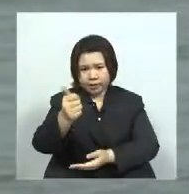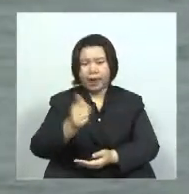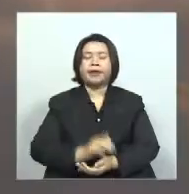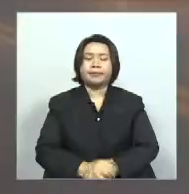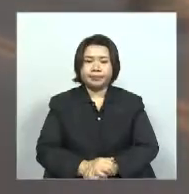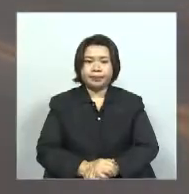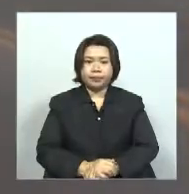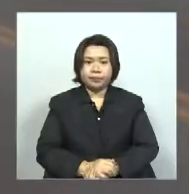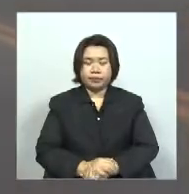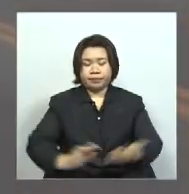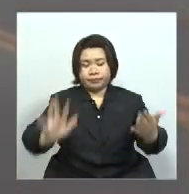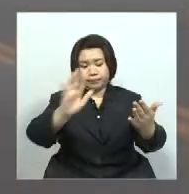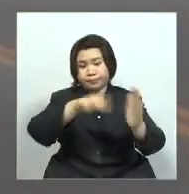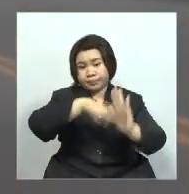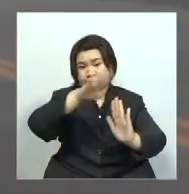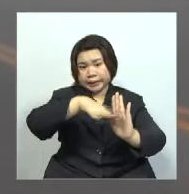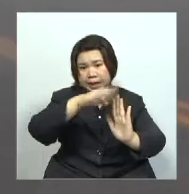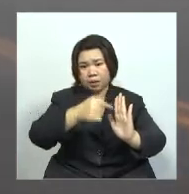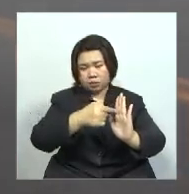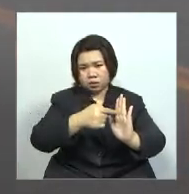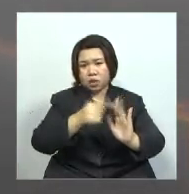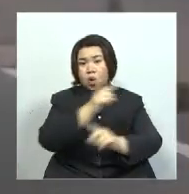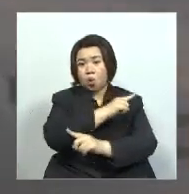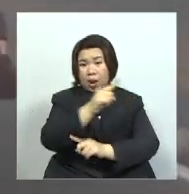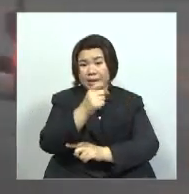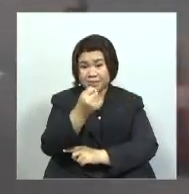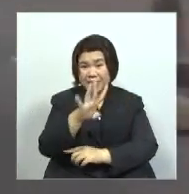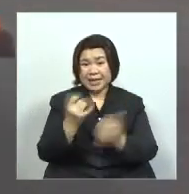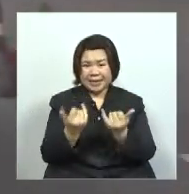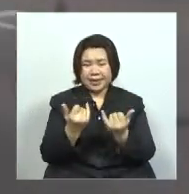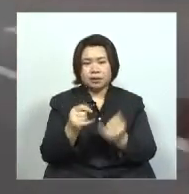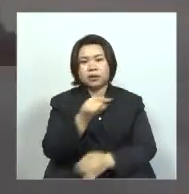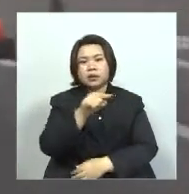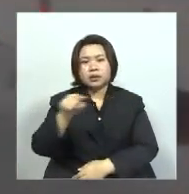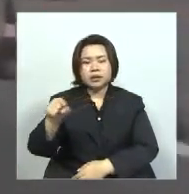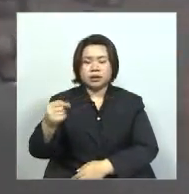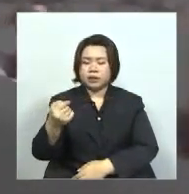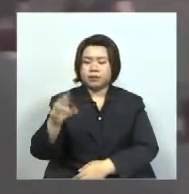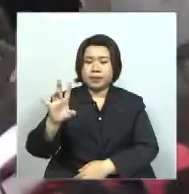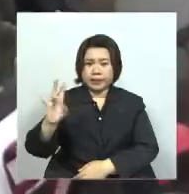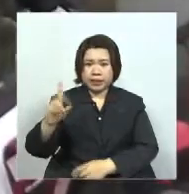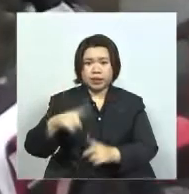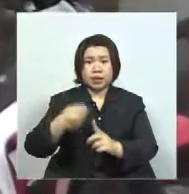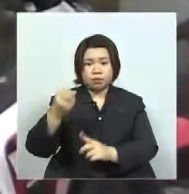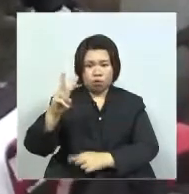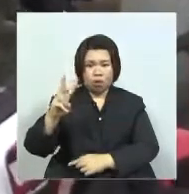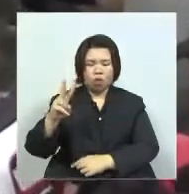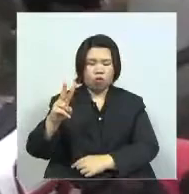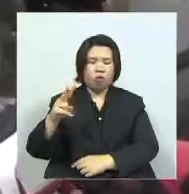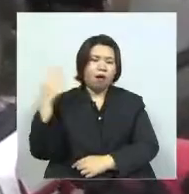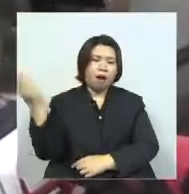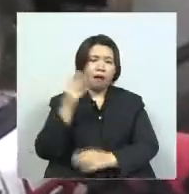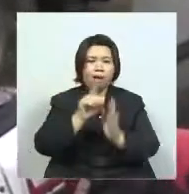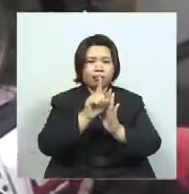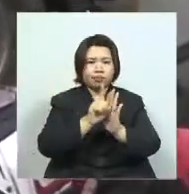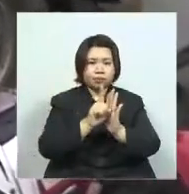ส่นบริเวนรทษไยตอนบน เริ่มตั้งแต่ 14วันนี้ไปจนถวันที่ 17 ทันวะคม มีอากาฒ